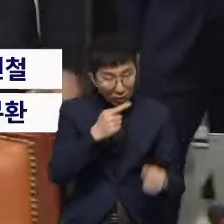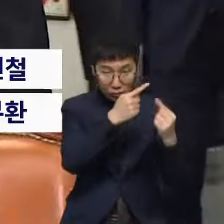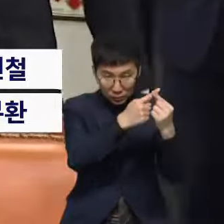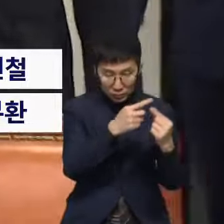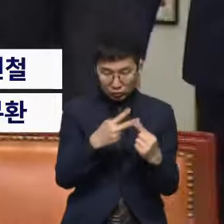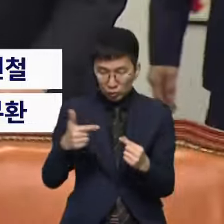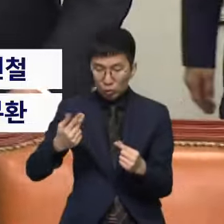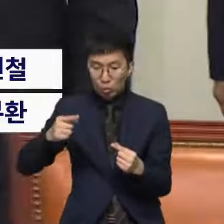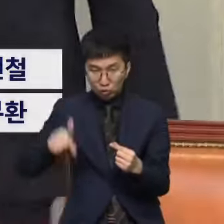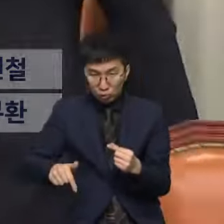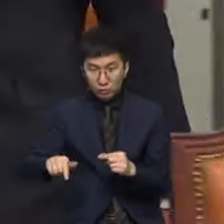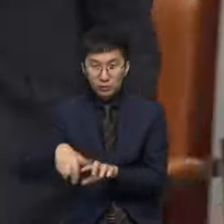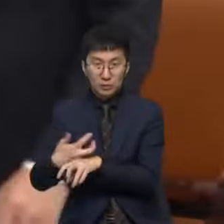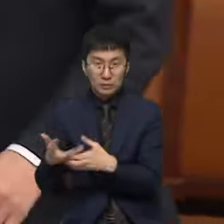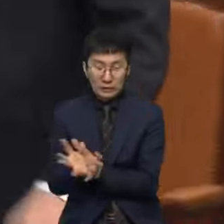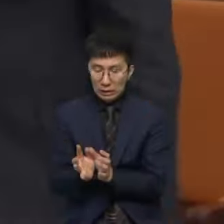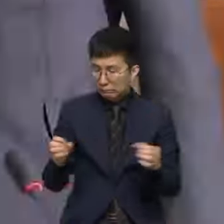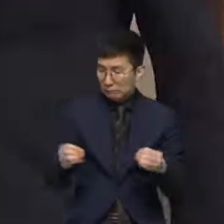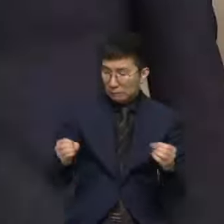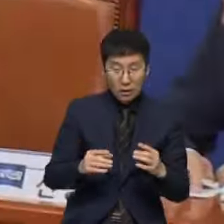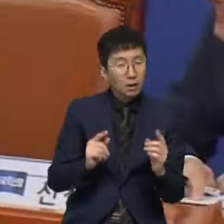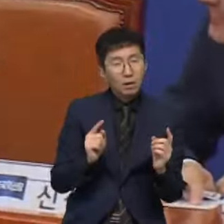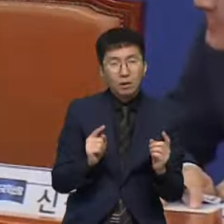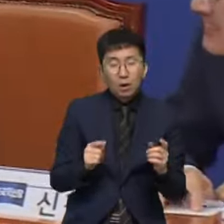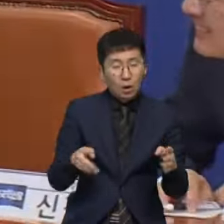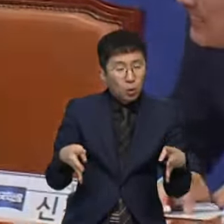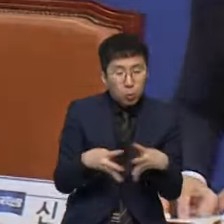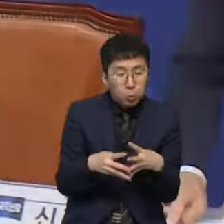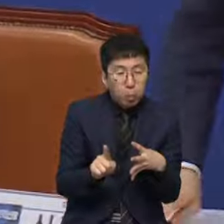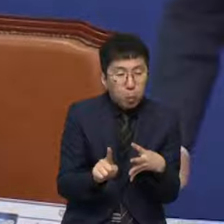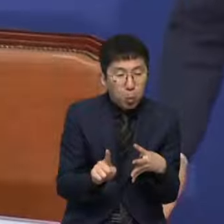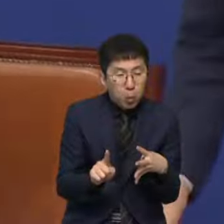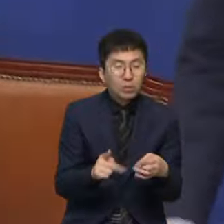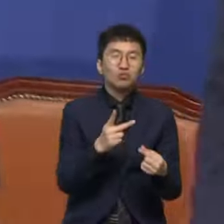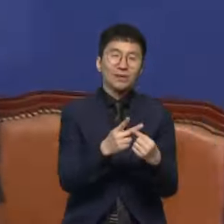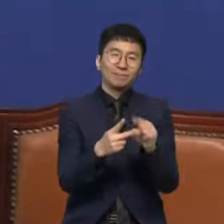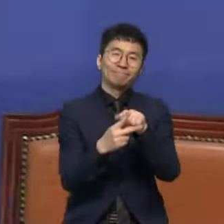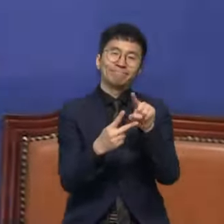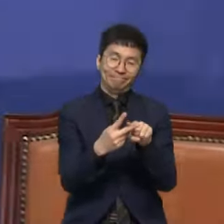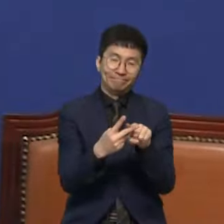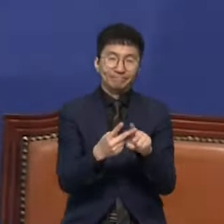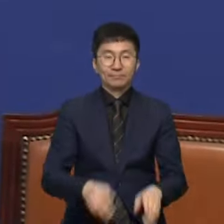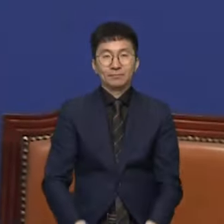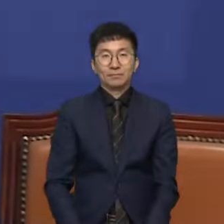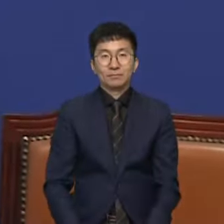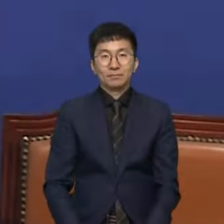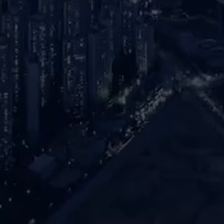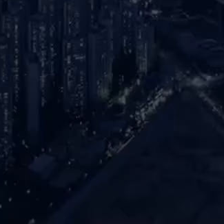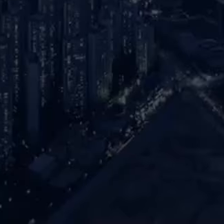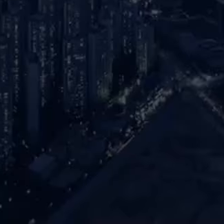혁신당과의 관계 설정을 어떻게 할지가 남은 과제로 꼽힙니다. SBS 정반석입니다.